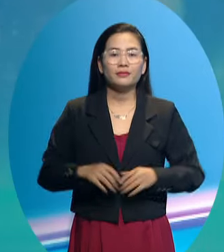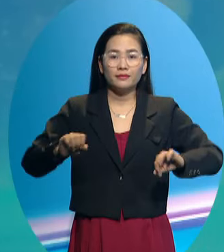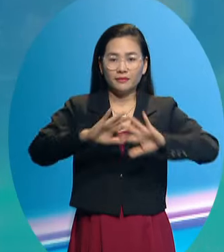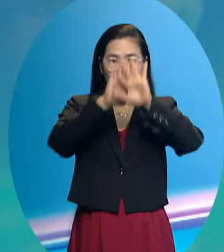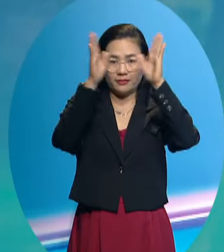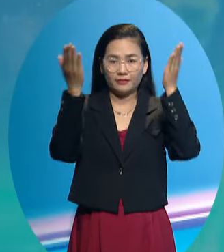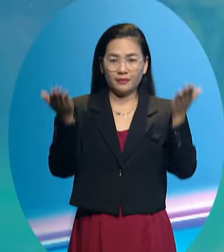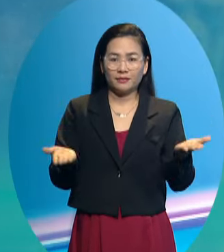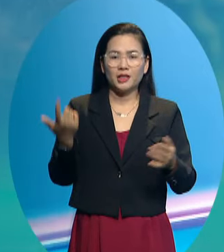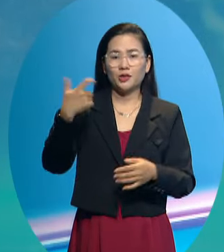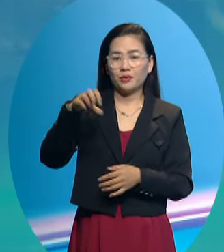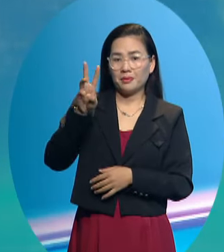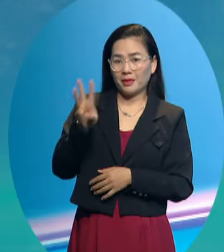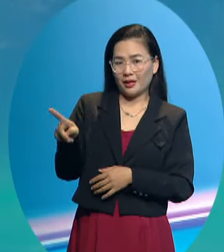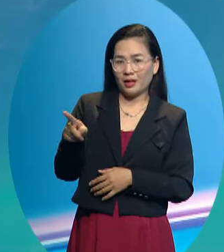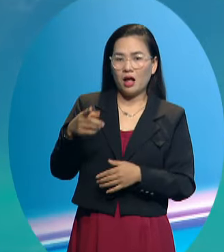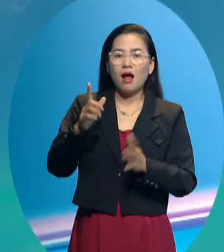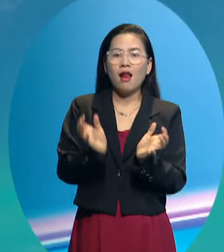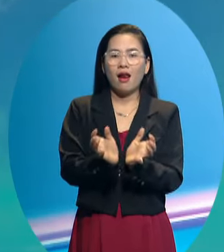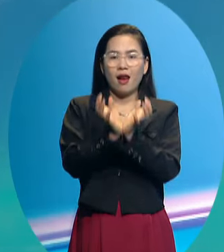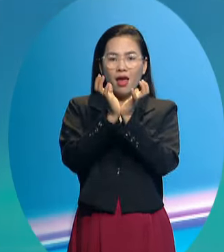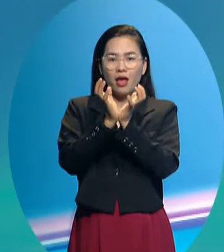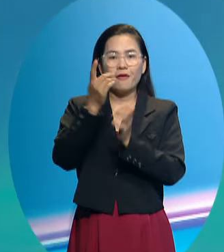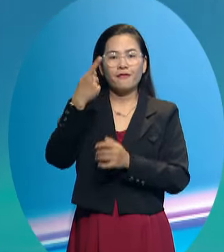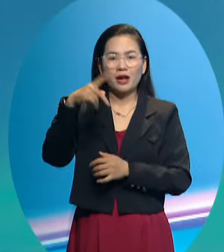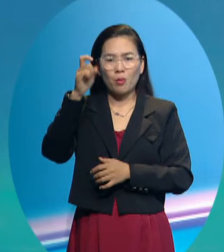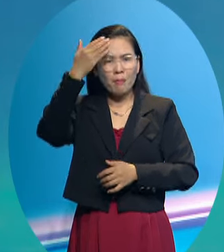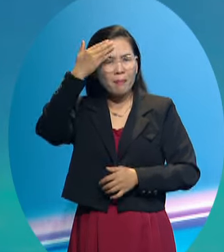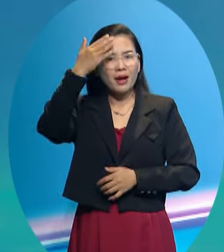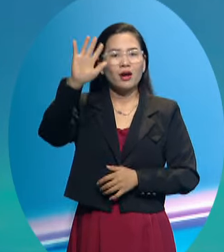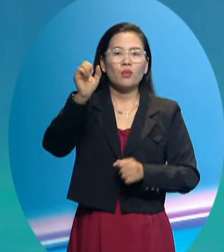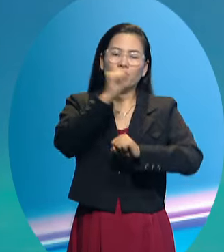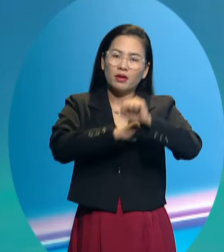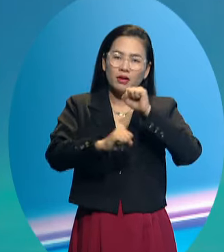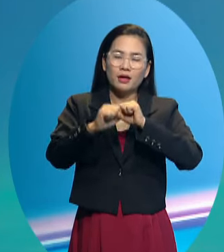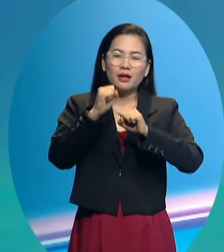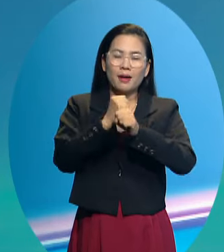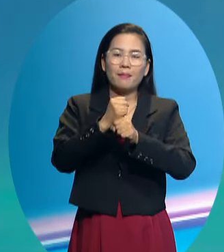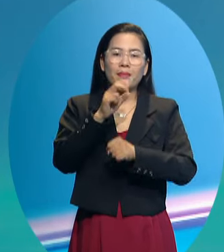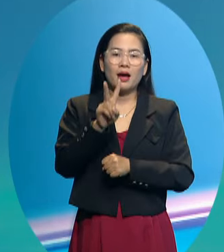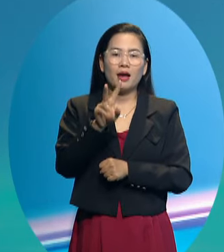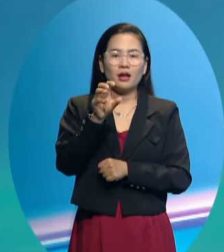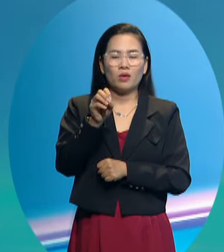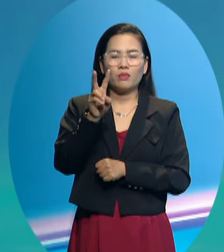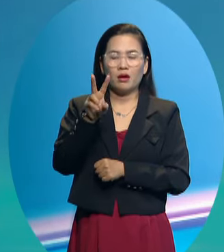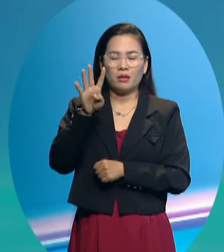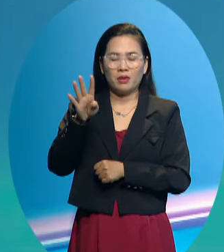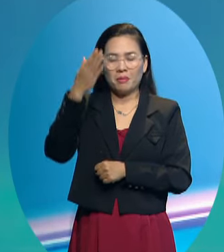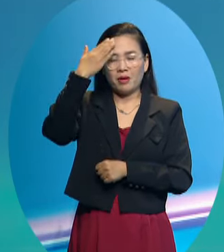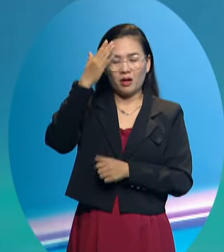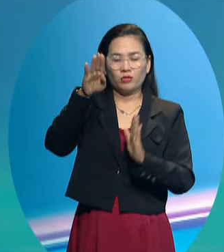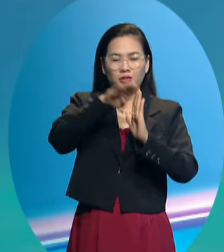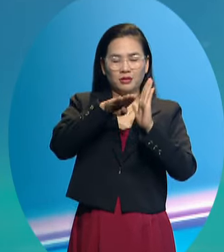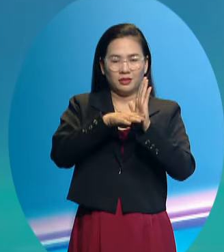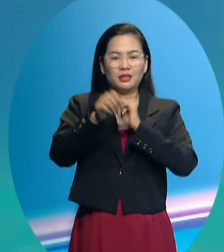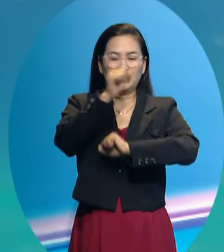Sáng nay 26 tháng 1 quận 3 đã tổ chức lễ phát động ra quân thực hiện năm an toàn giao thông 2024 triển khai được cao điểm bảo đảm trật